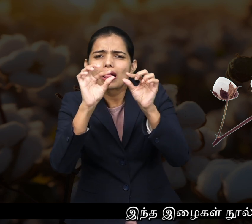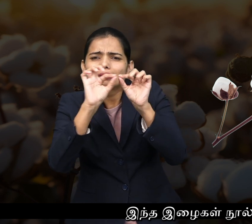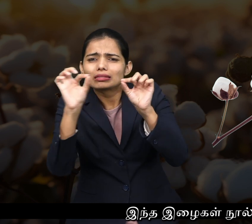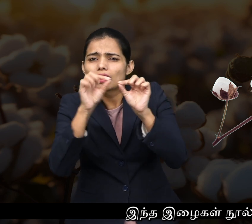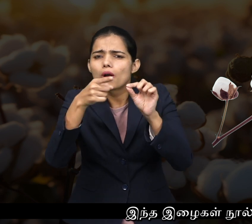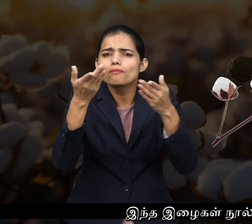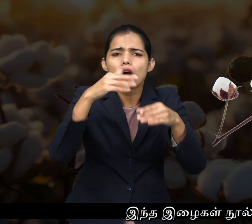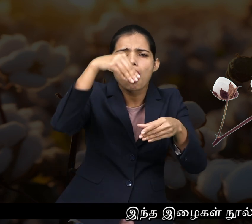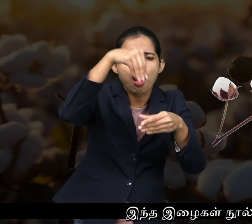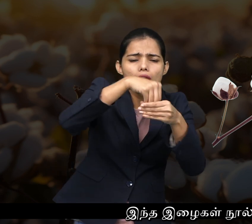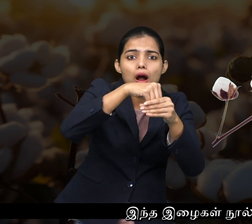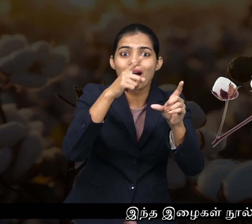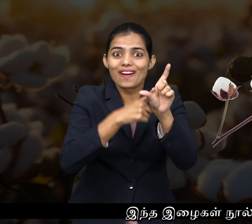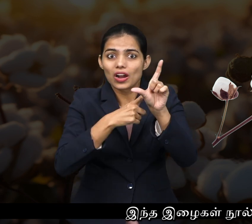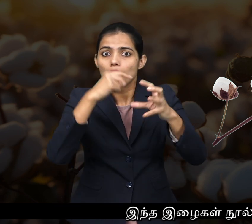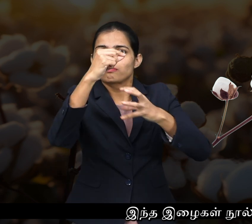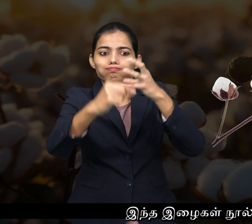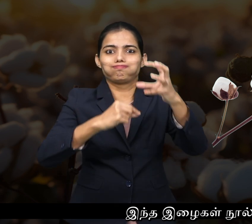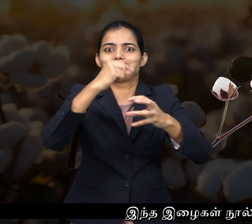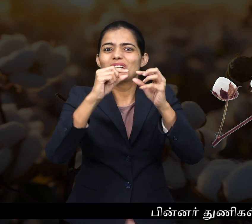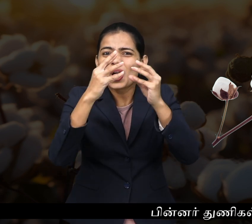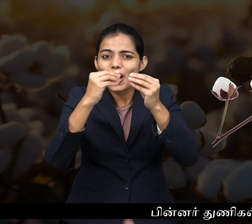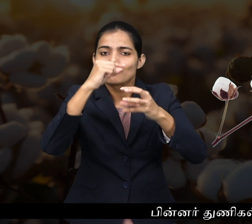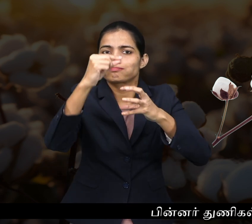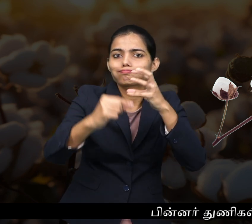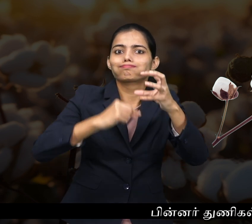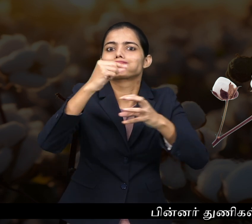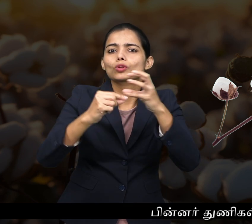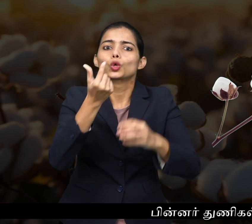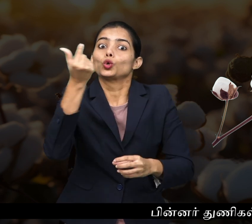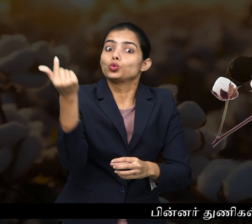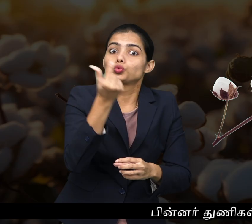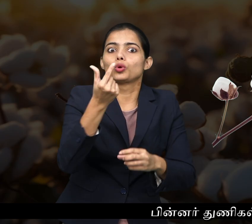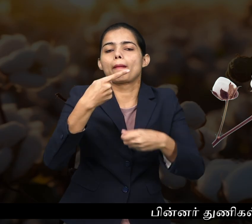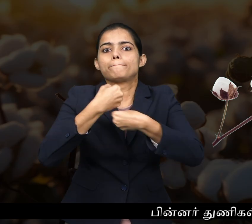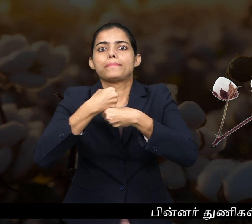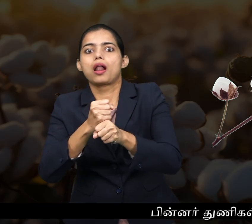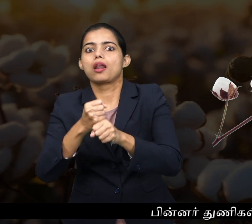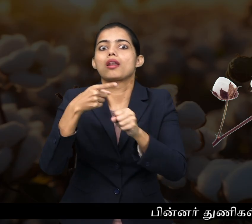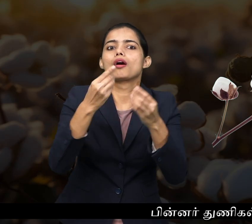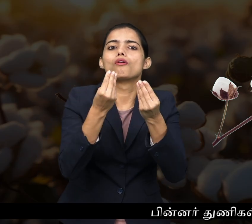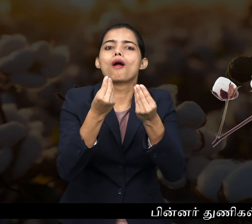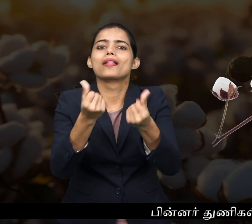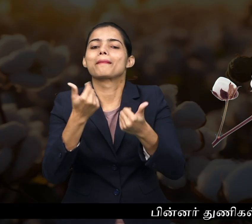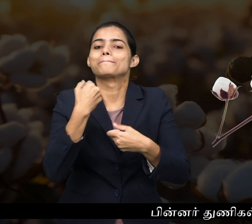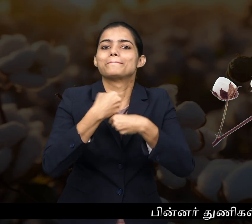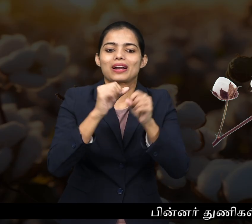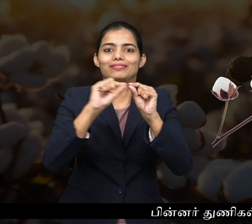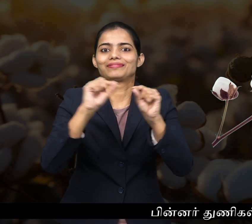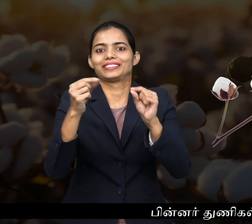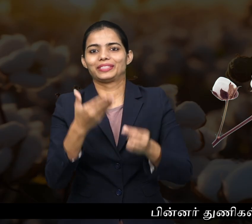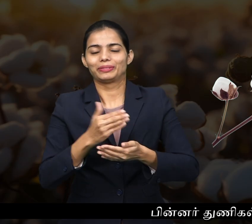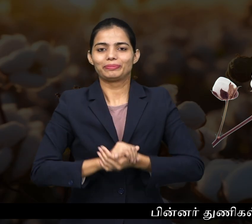நூல் அல்லது நூலாக சுழற்றப்பட்டு பின்னர் துணிகள் தயாரிக்க பயன்படுகிறது.